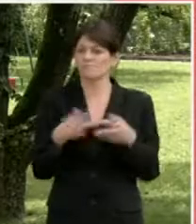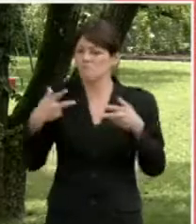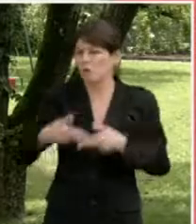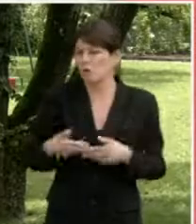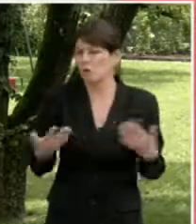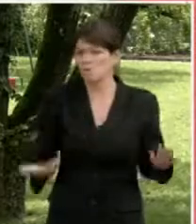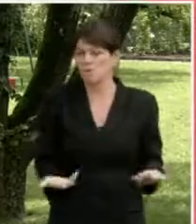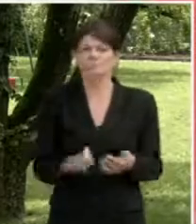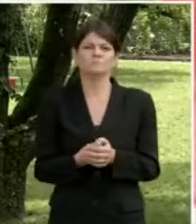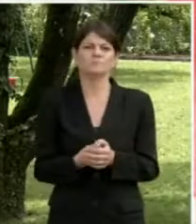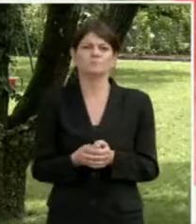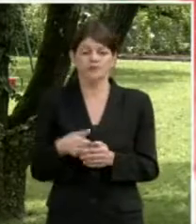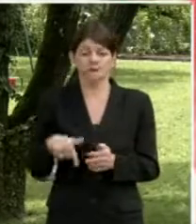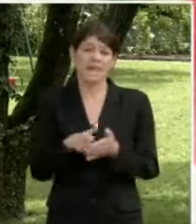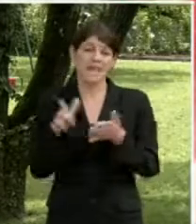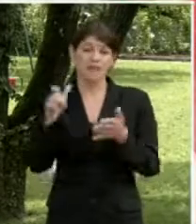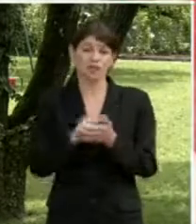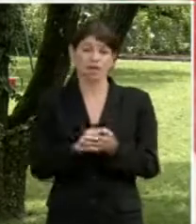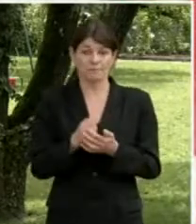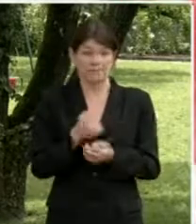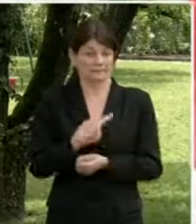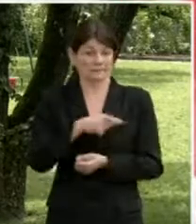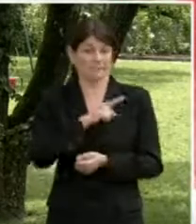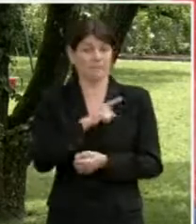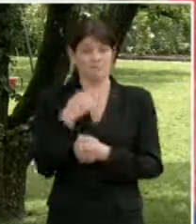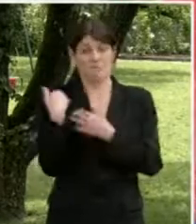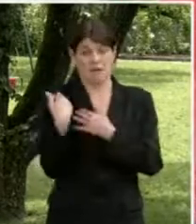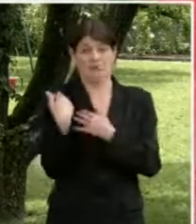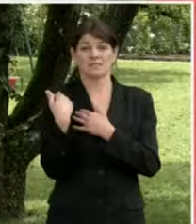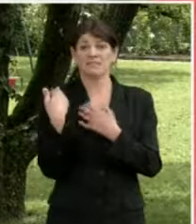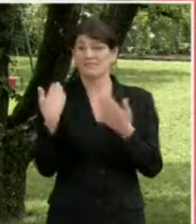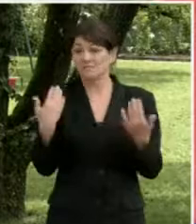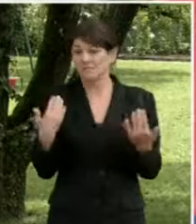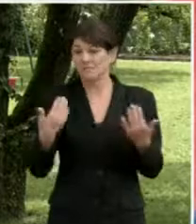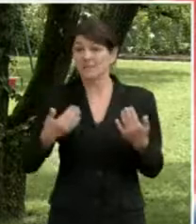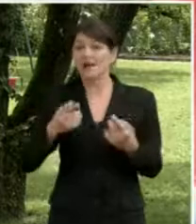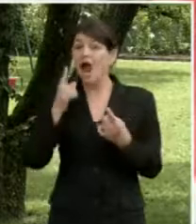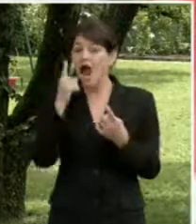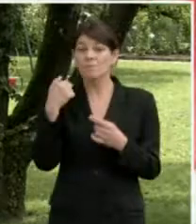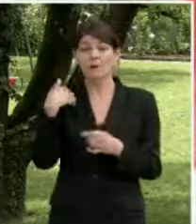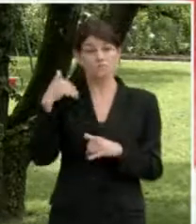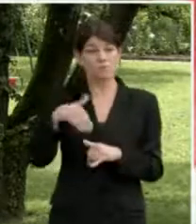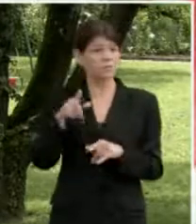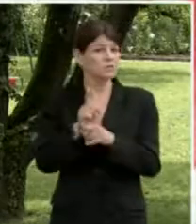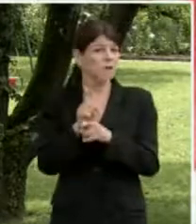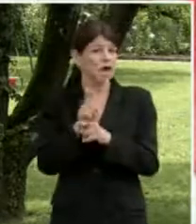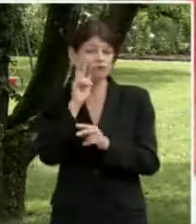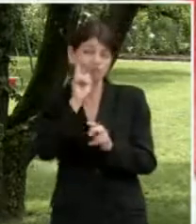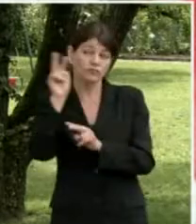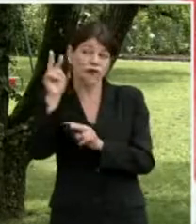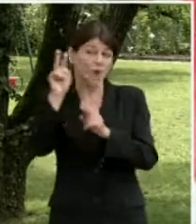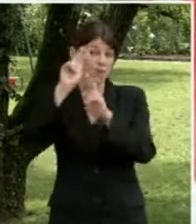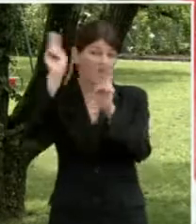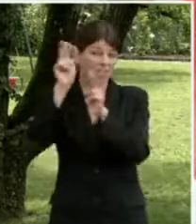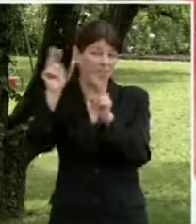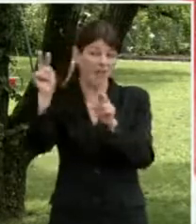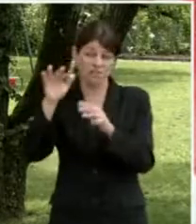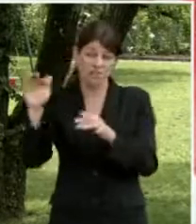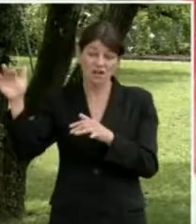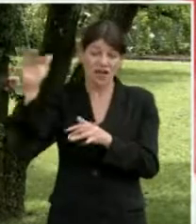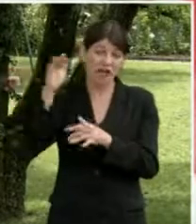Einschränkungen können uns in Liechtenstein selbst belasten. Wir müssen aber auch auf internationaler